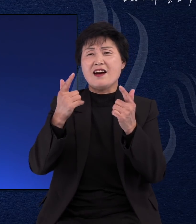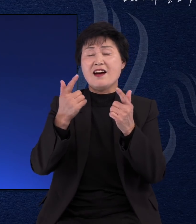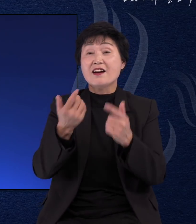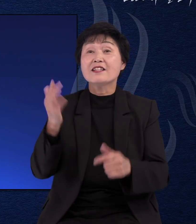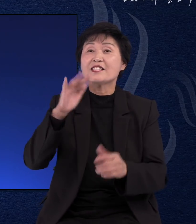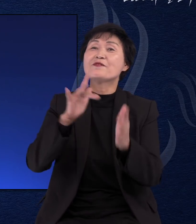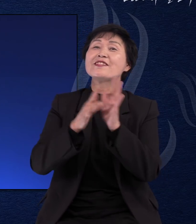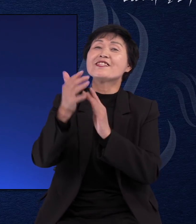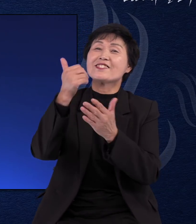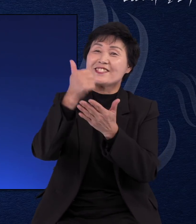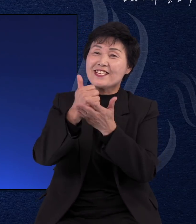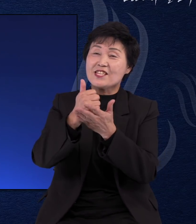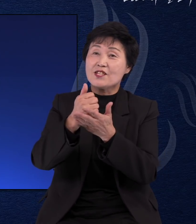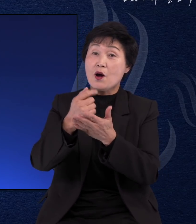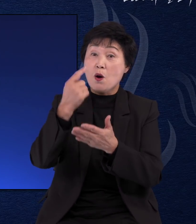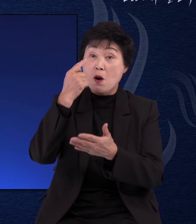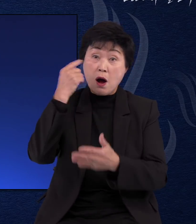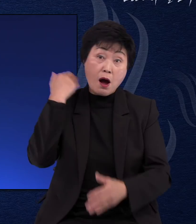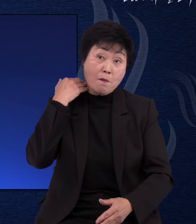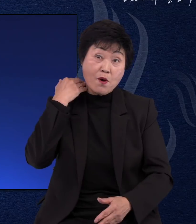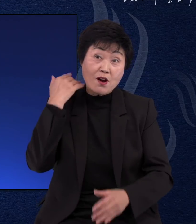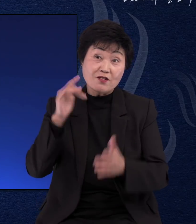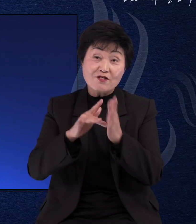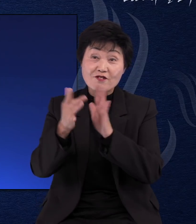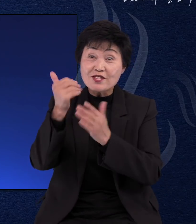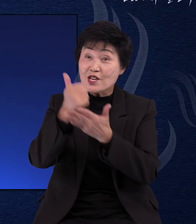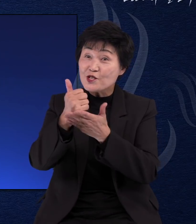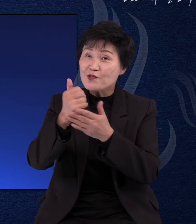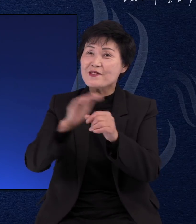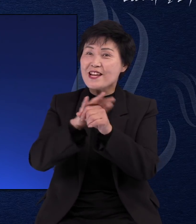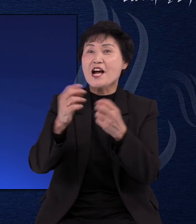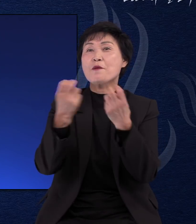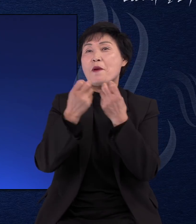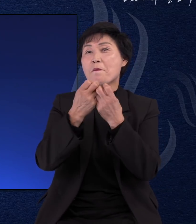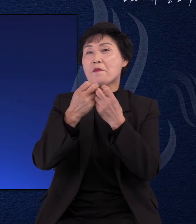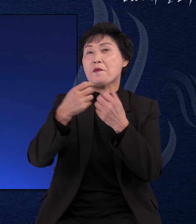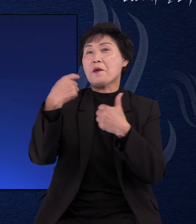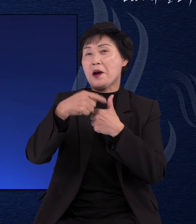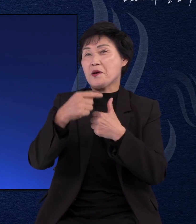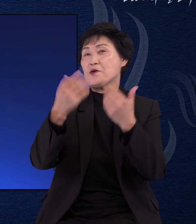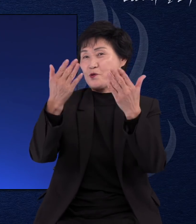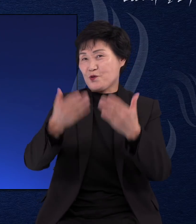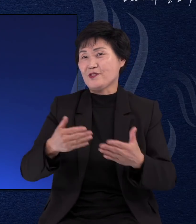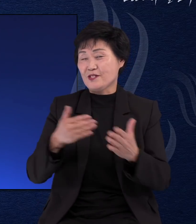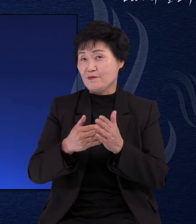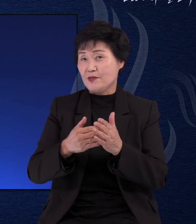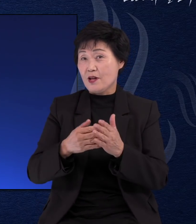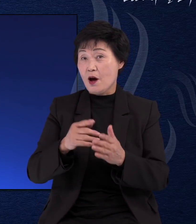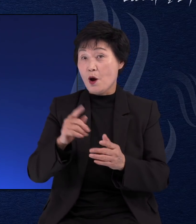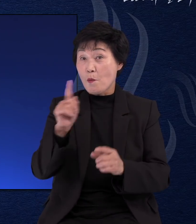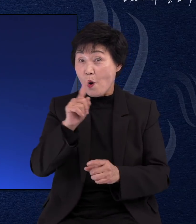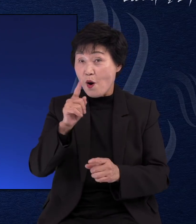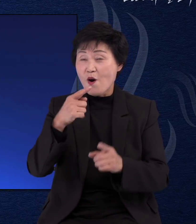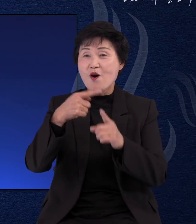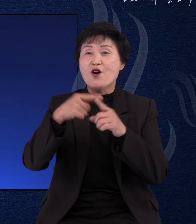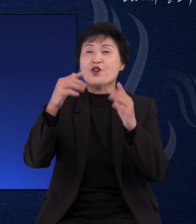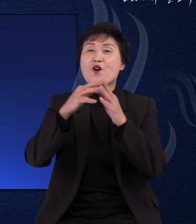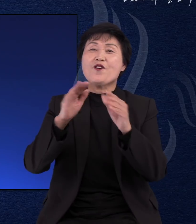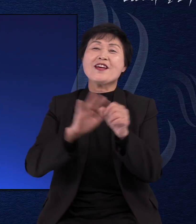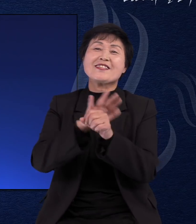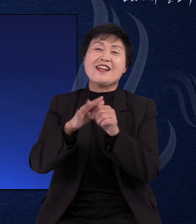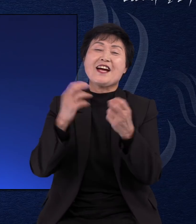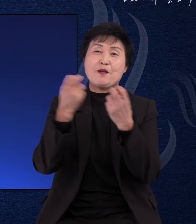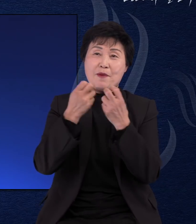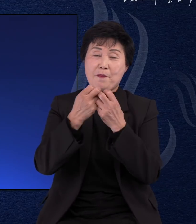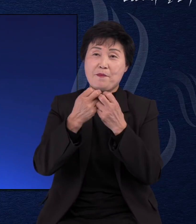예수님께서 눈에 보이지 않는 예수님을 사랑하는 방법을 하나 가르쳐 주셨습니다. 그것은 바로 교회를 사랑하는 방법입니다. 에베소서